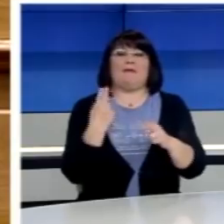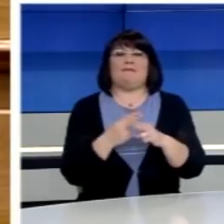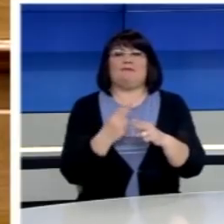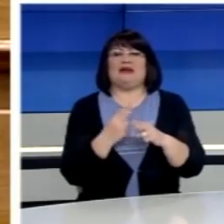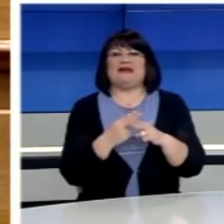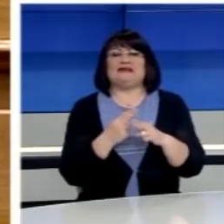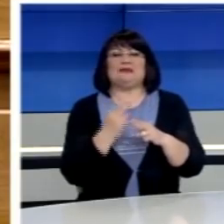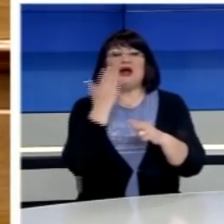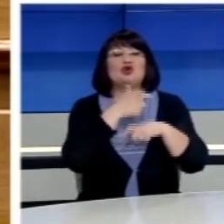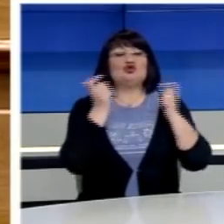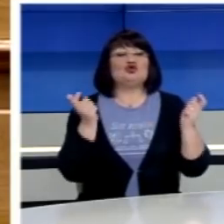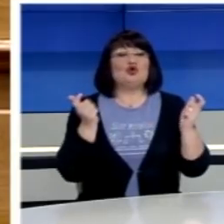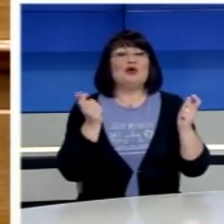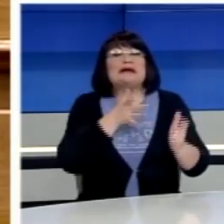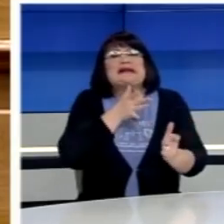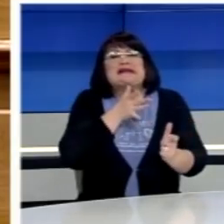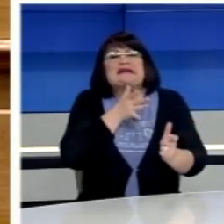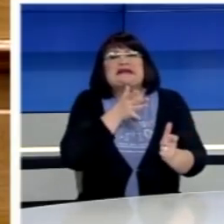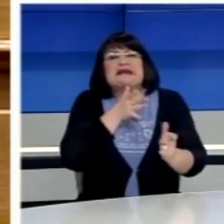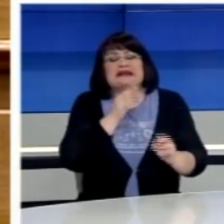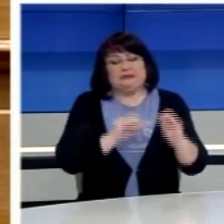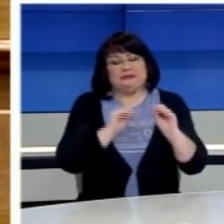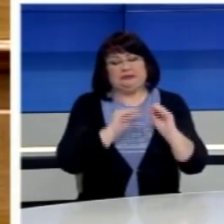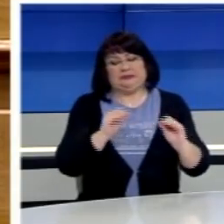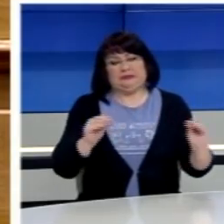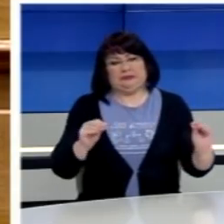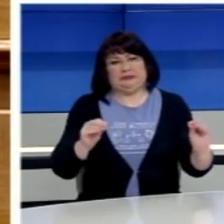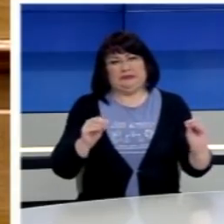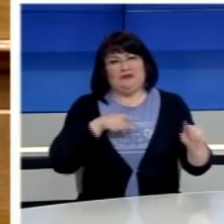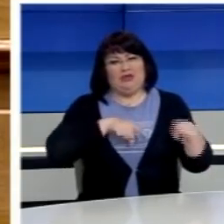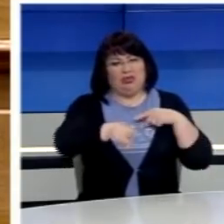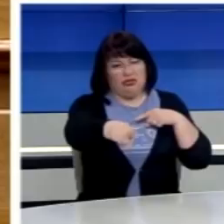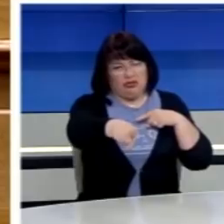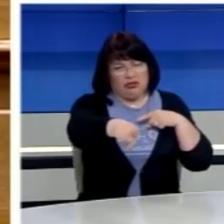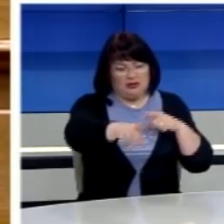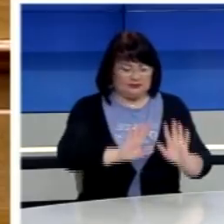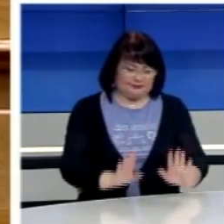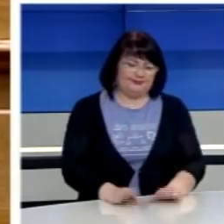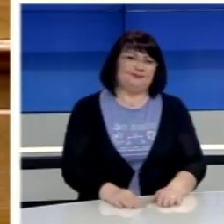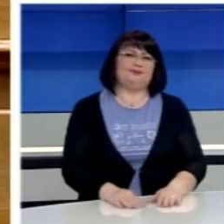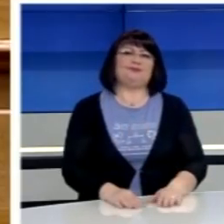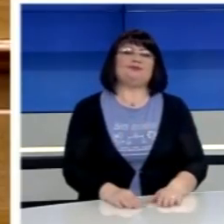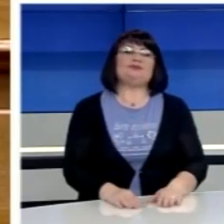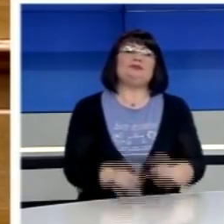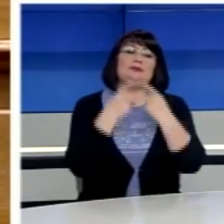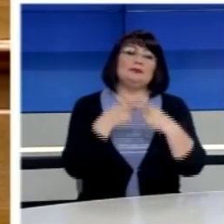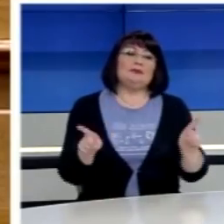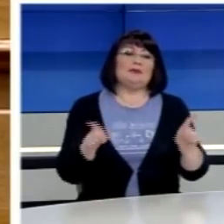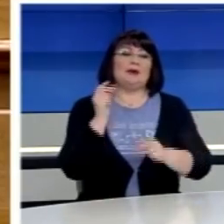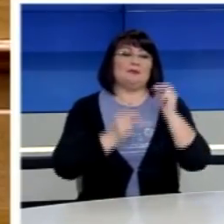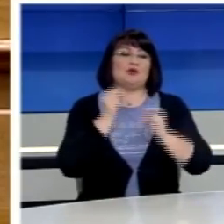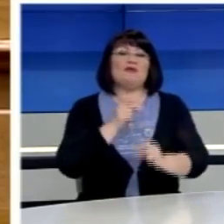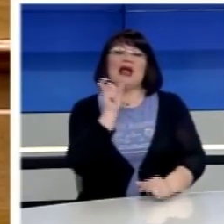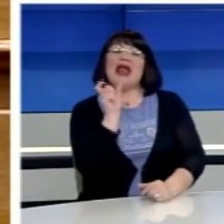νόμου σχολεία ημιμάθειας πολλών ταχυτήτων. Αλλού λοιπόν είναι το πρόβλημα. Αυτή η